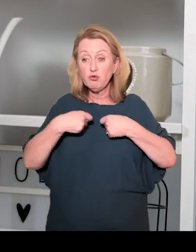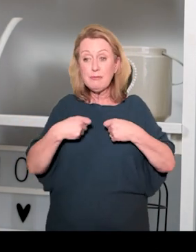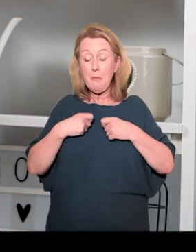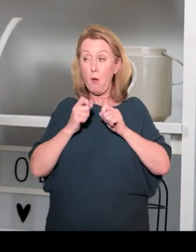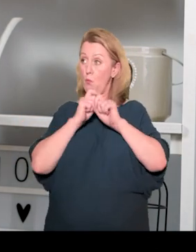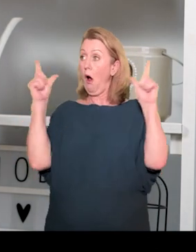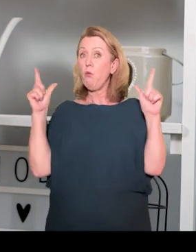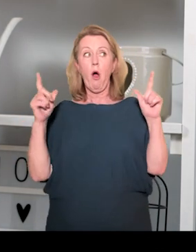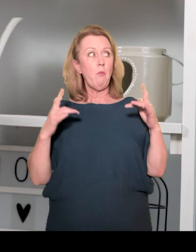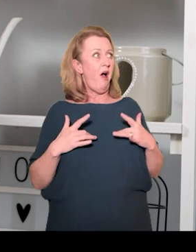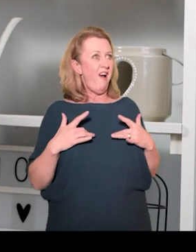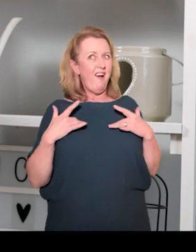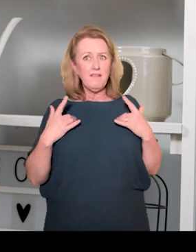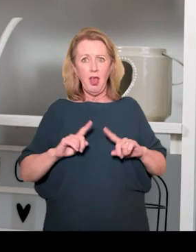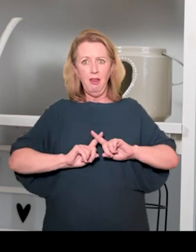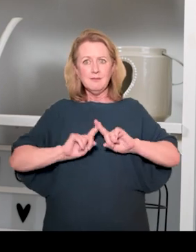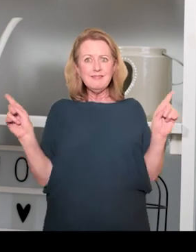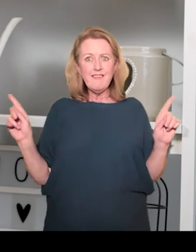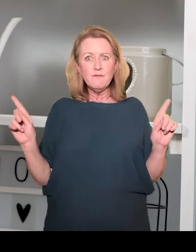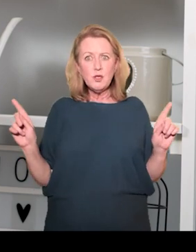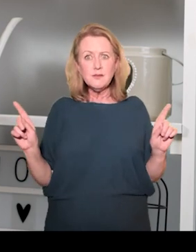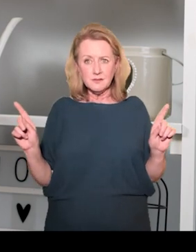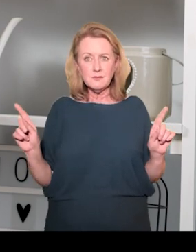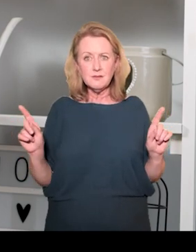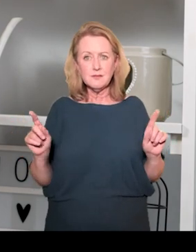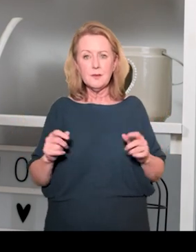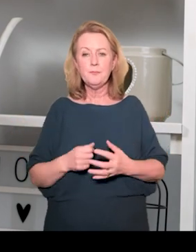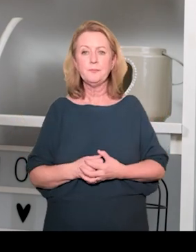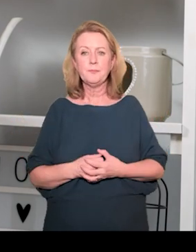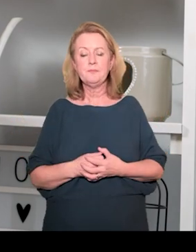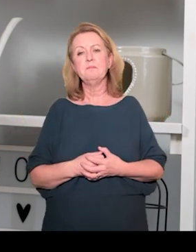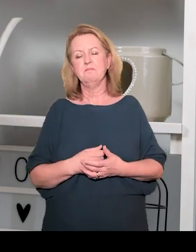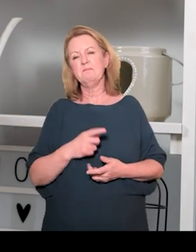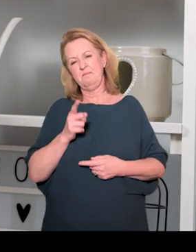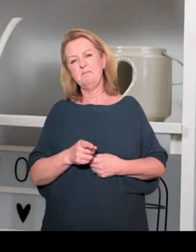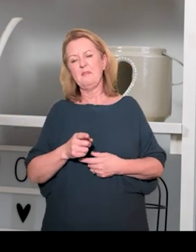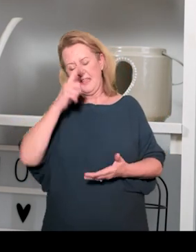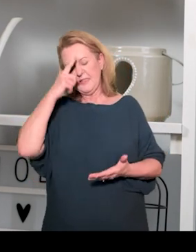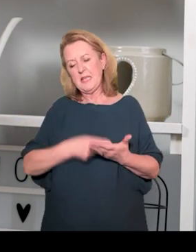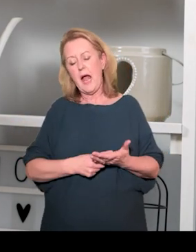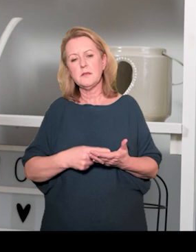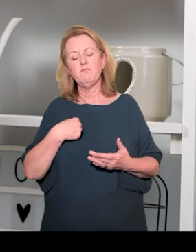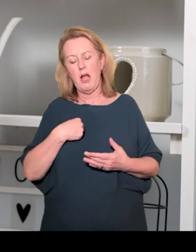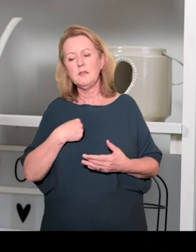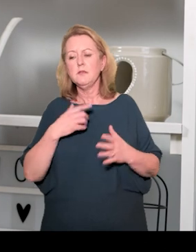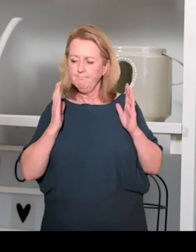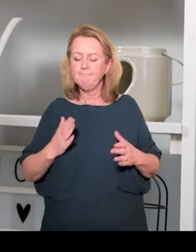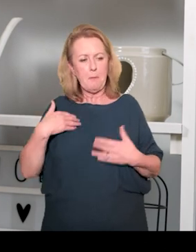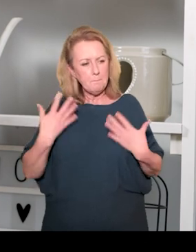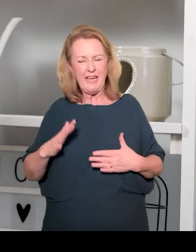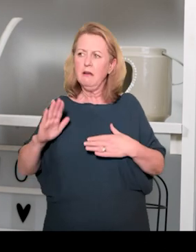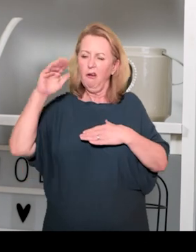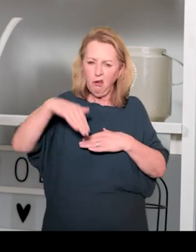reit negyddol a reit negatif, neu trial troi rhywbeth, mewn i profiad mwy